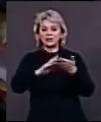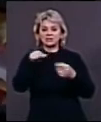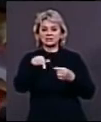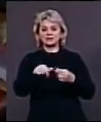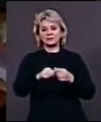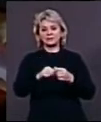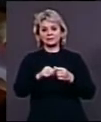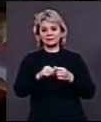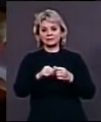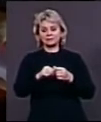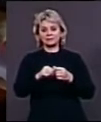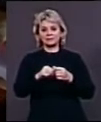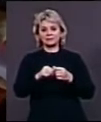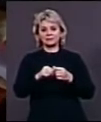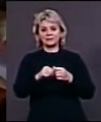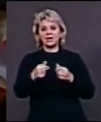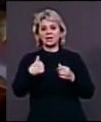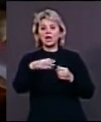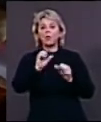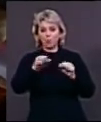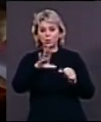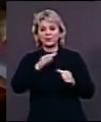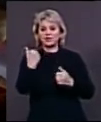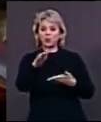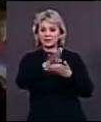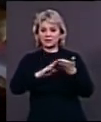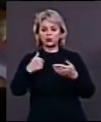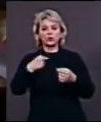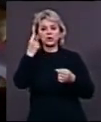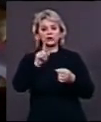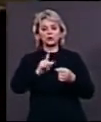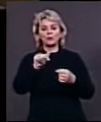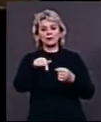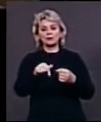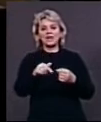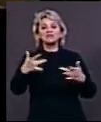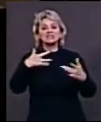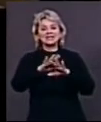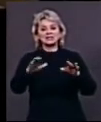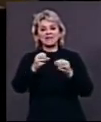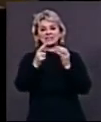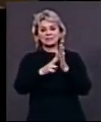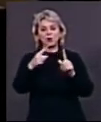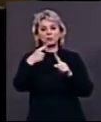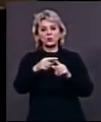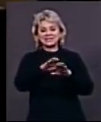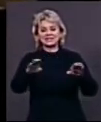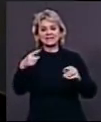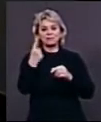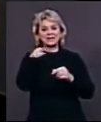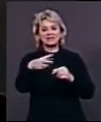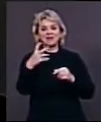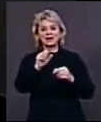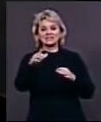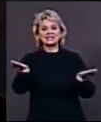важно. Я бы мог бы ее простить, но при одном условии. В театре 18+, сцена впервые